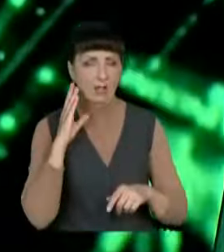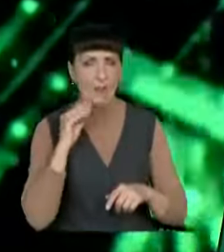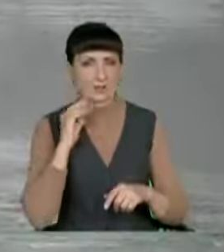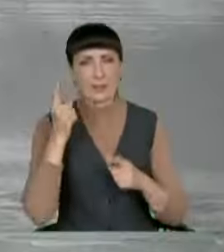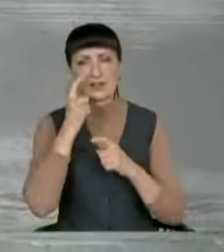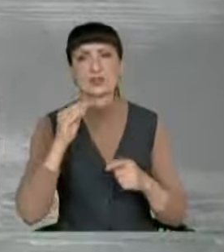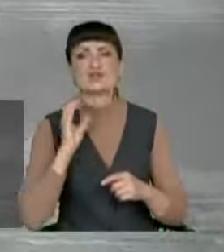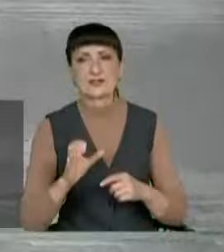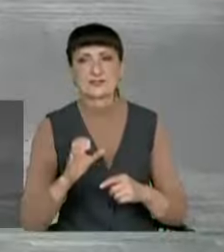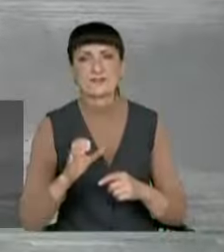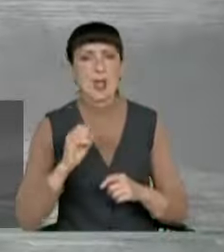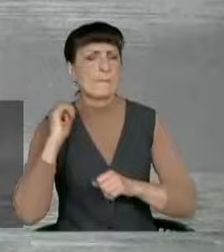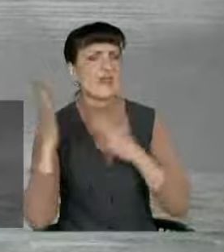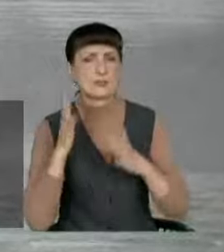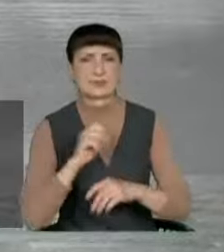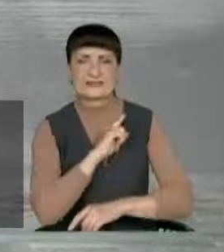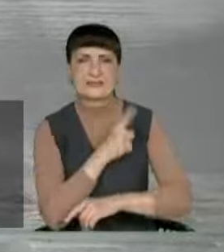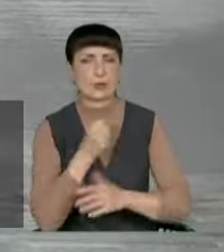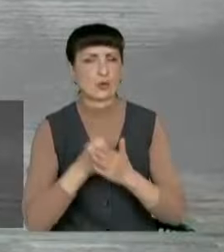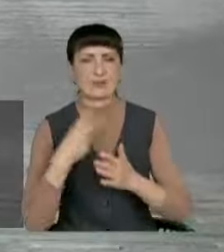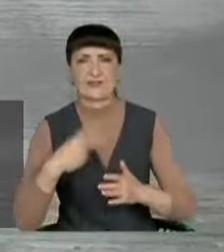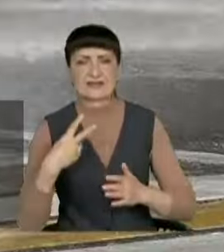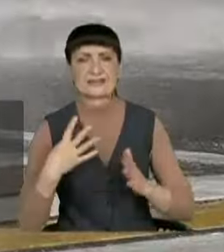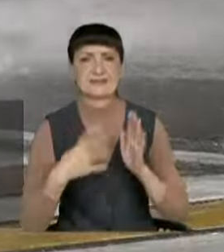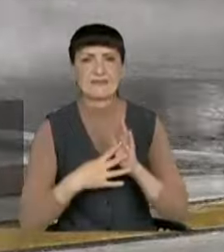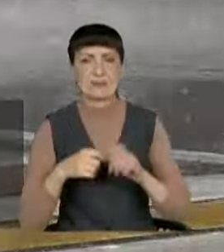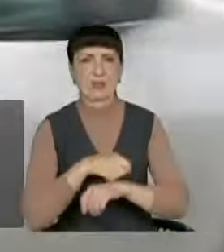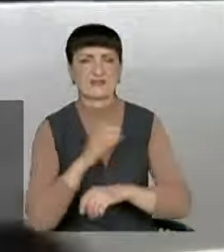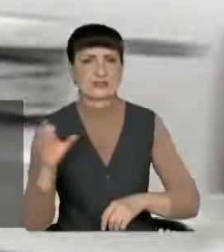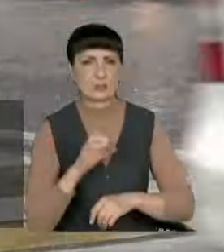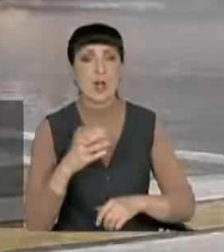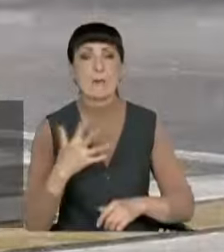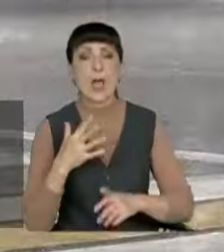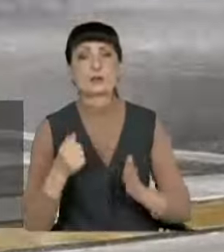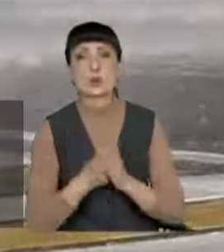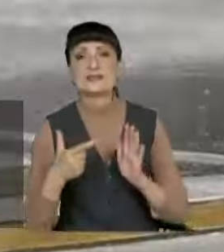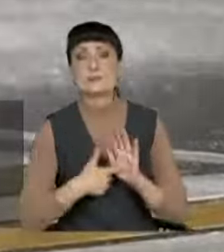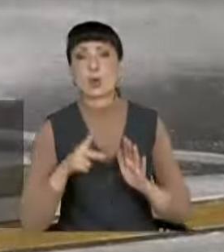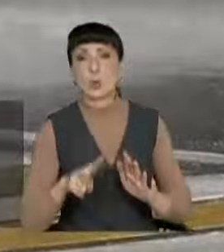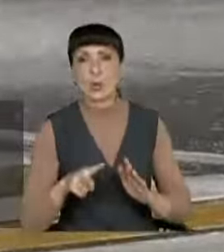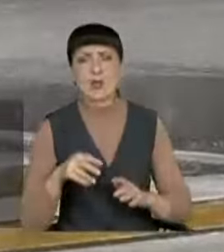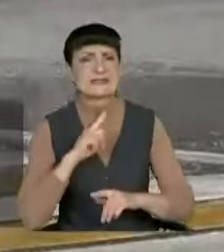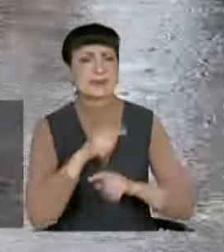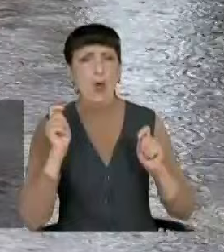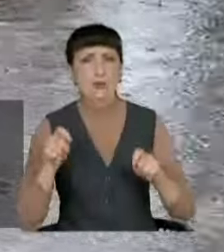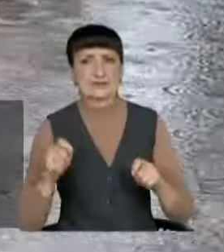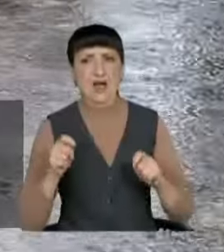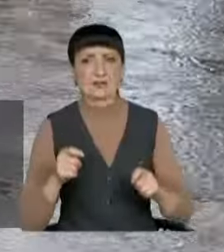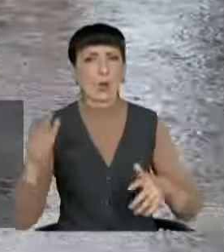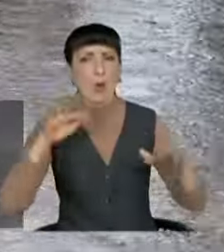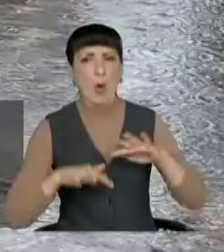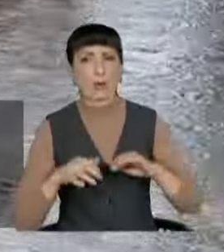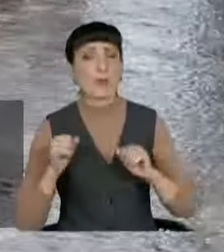данным ДЧС, порывы ветра могут достигать до 29 метров в секунду. А с 5 по 7 июля из-за обильных осадков в горных